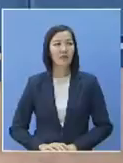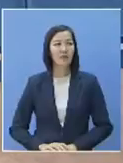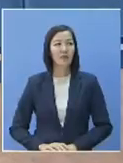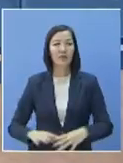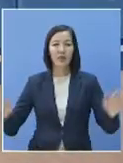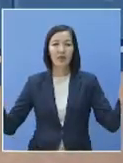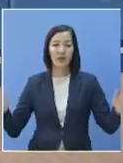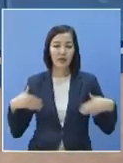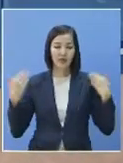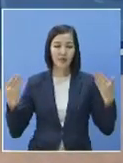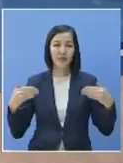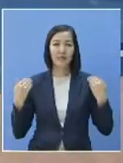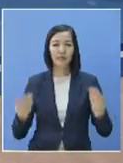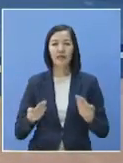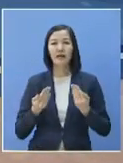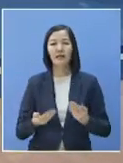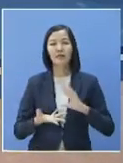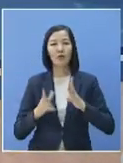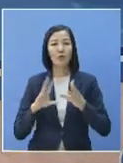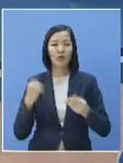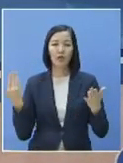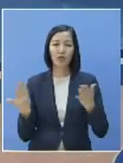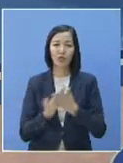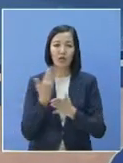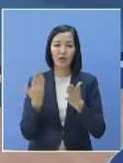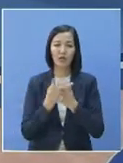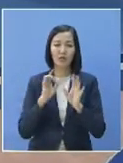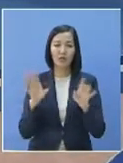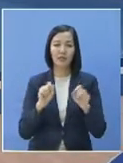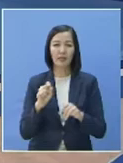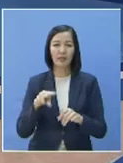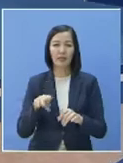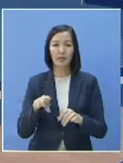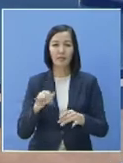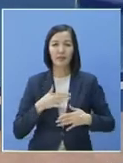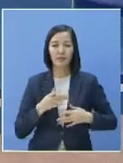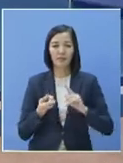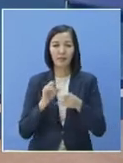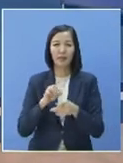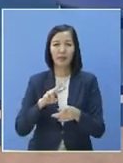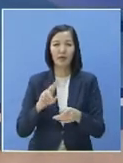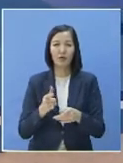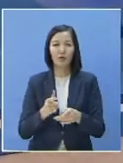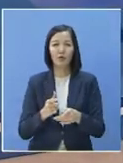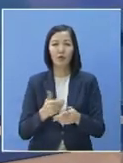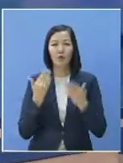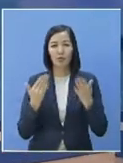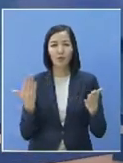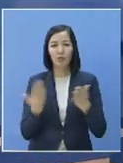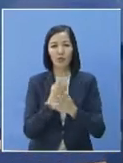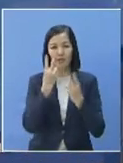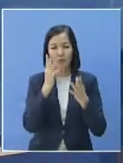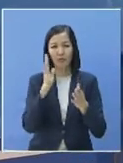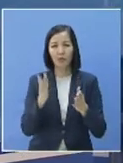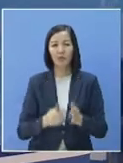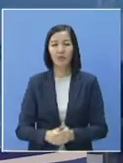Ассаламу алейкум, қадірменді көрермен. Тікелей эфирде қорытынды жаңалықтар, студияда Алмат Хамид. Сурда аудармада Айгүл Жұмашқызы. Бүгінгі